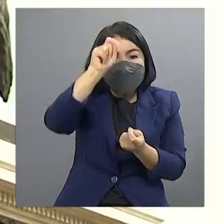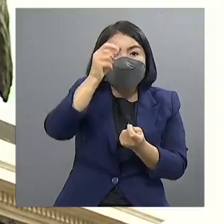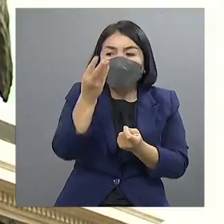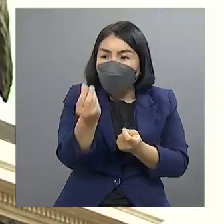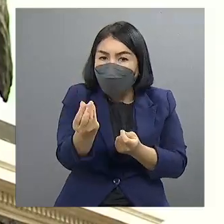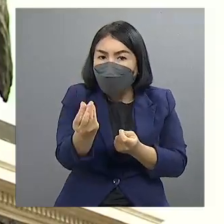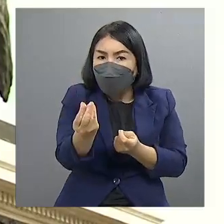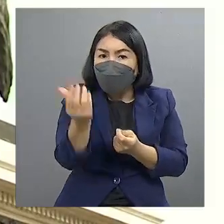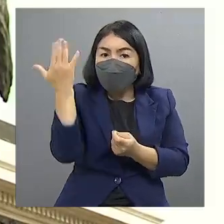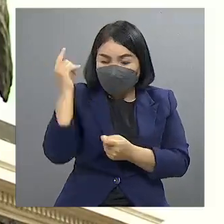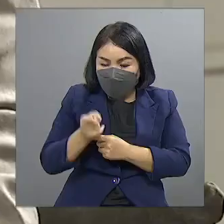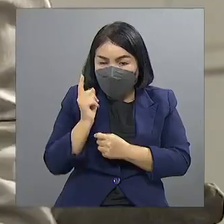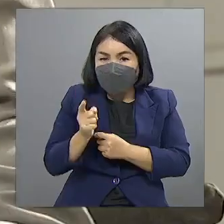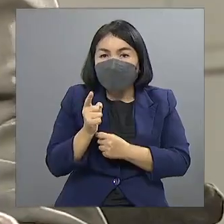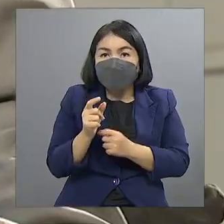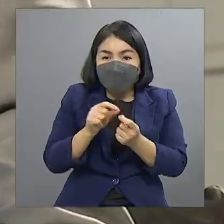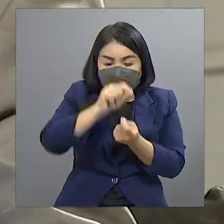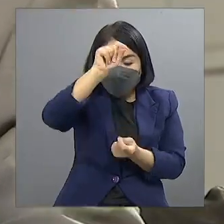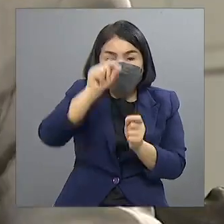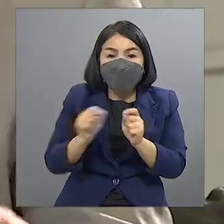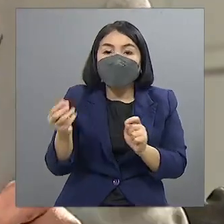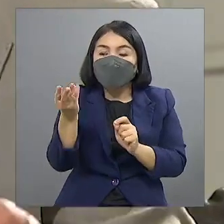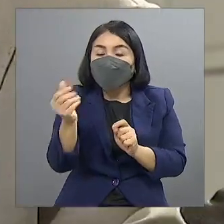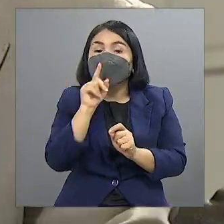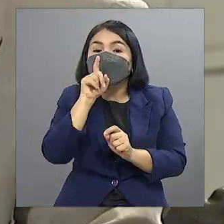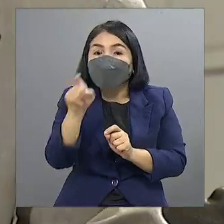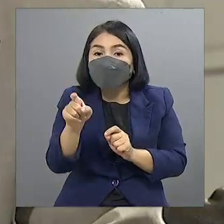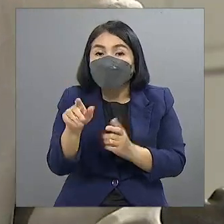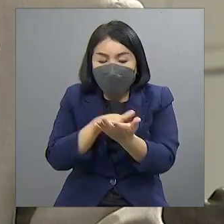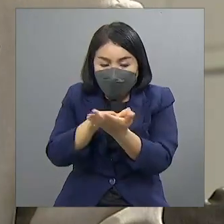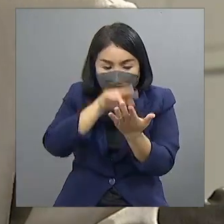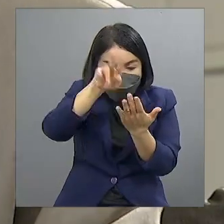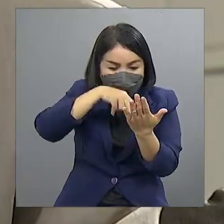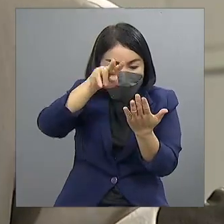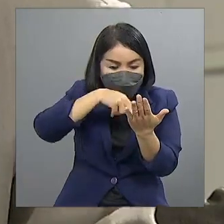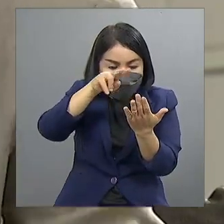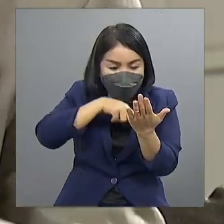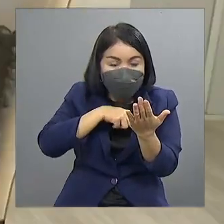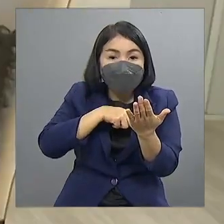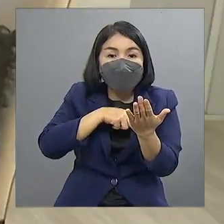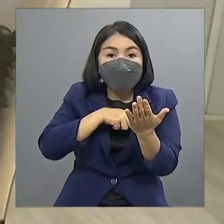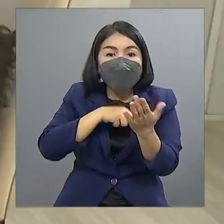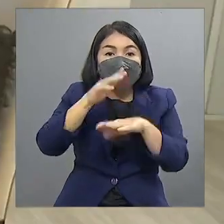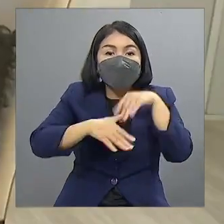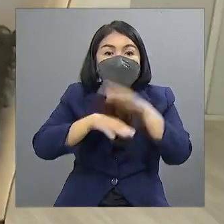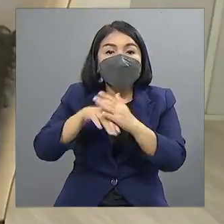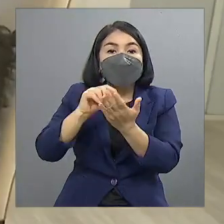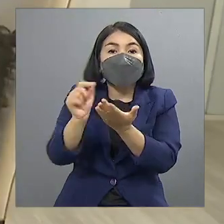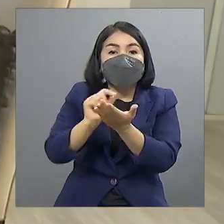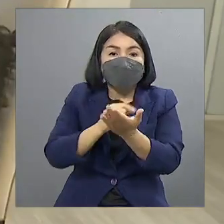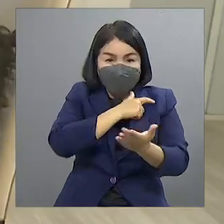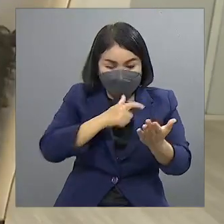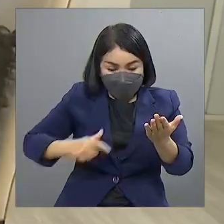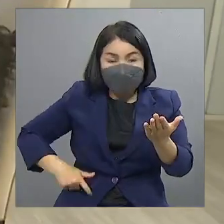ของจริงแล้วมันใหญ่โตแค่ไหนนะ คนเดีย วเท ่ าขนาดจริงได้เลยครับอาจารย ์อ่านจากลายพระราชหัตถ์เลขา ครับ ขนาดนั้น